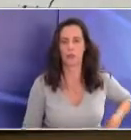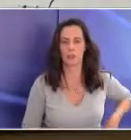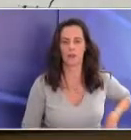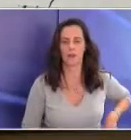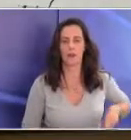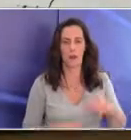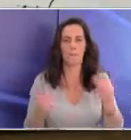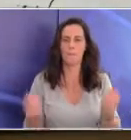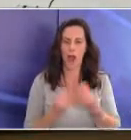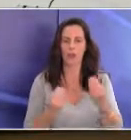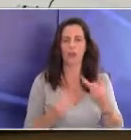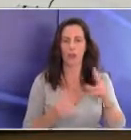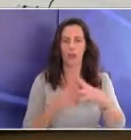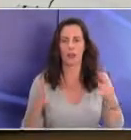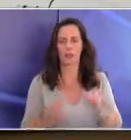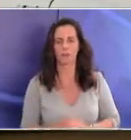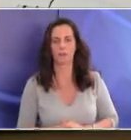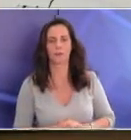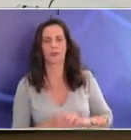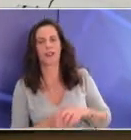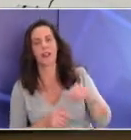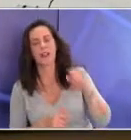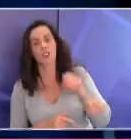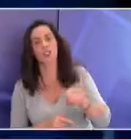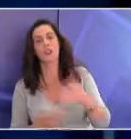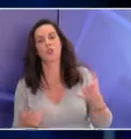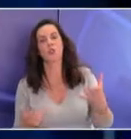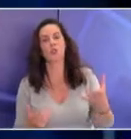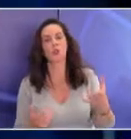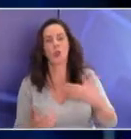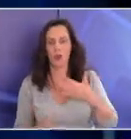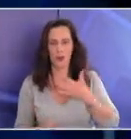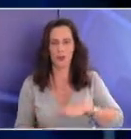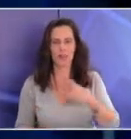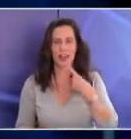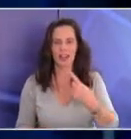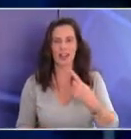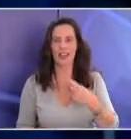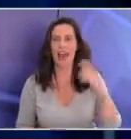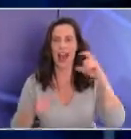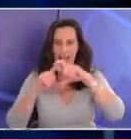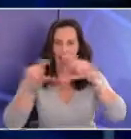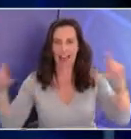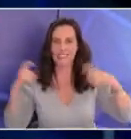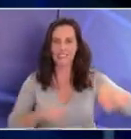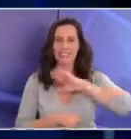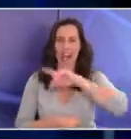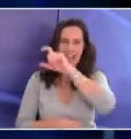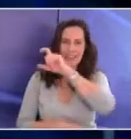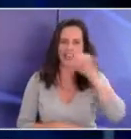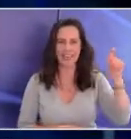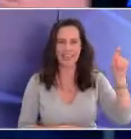ושל משהו, אתה יודע, גדול יותר ממשחק שדעים אליו. אז זאת מכבי תל אביב, חברת הכנסת עזריה, ואנחנו רוצים לדבר על הצעיף שנמצא